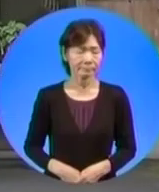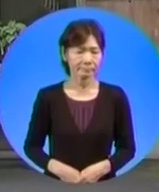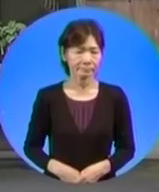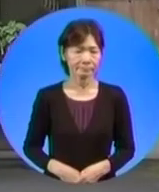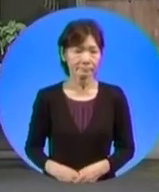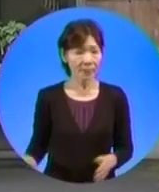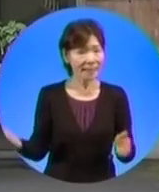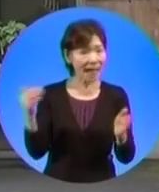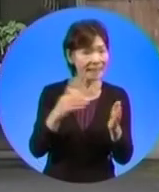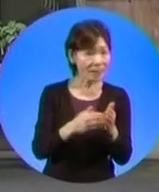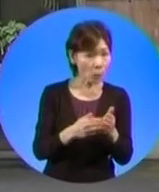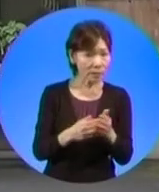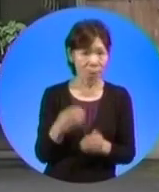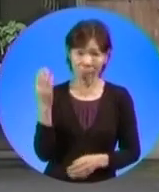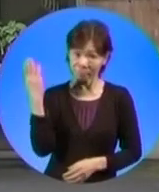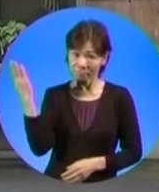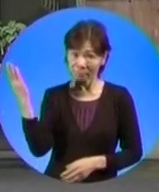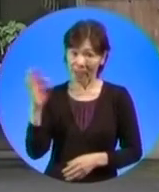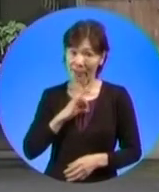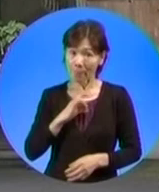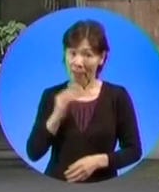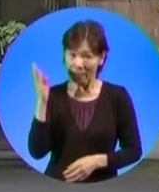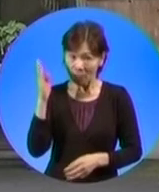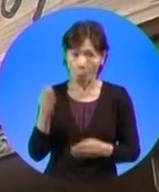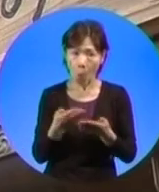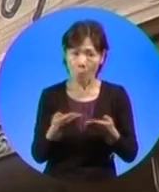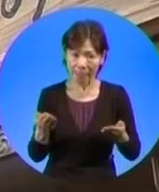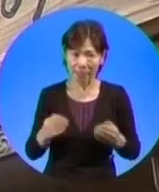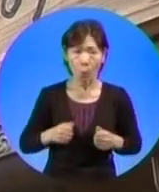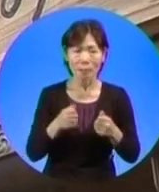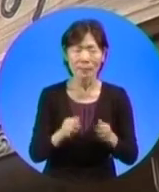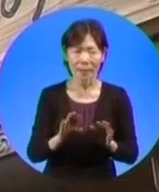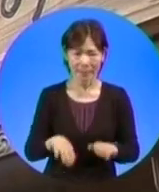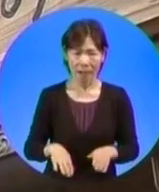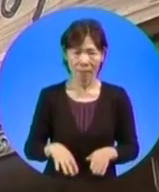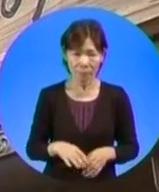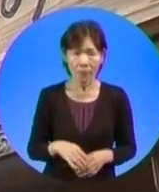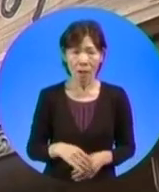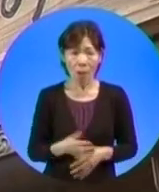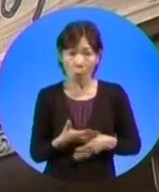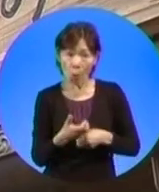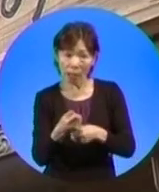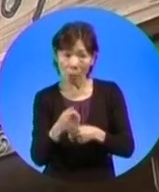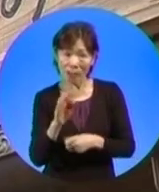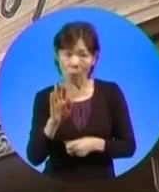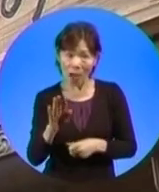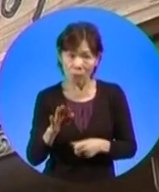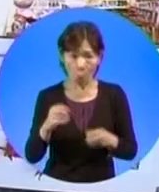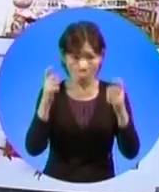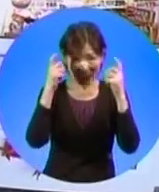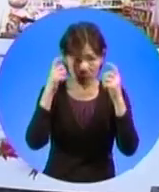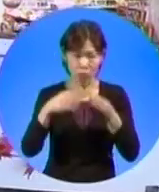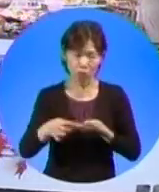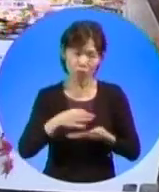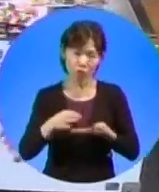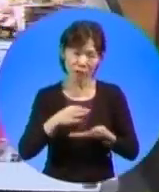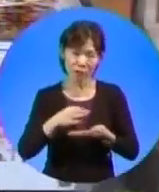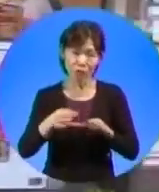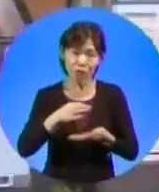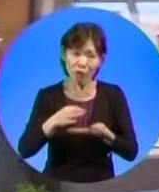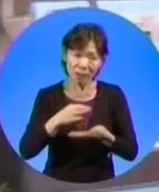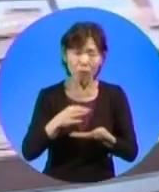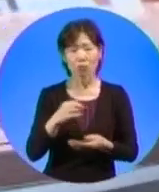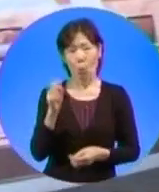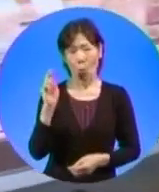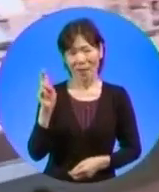最後に内藤さんがやってきたのは、中上牧場直営のマルショー精肉店。 何でもこだわりのお